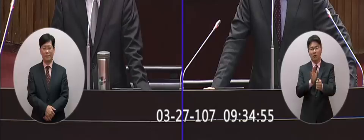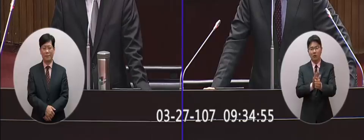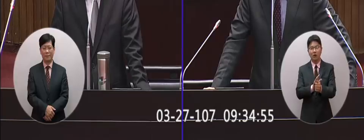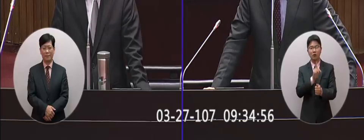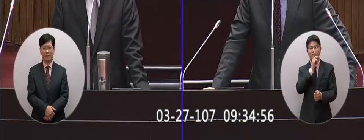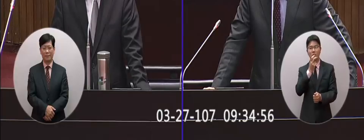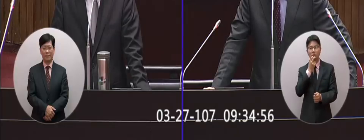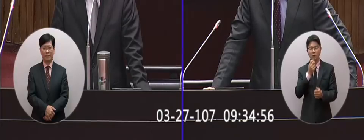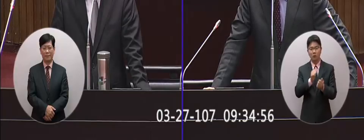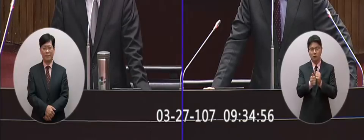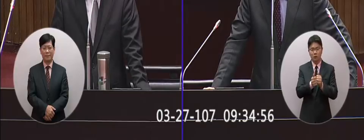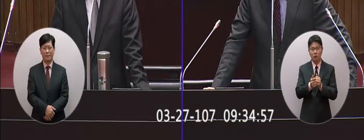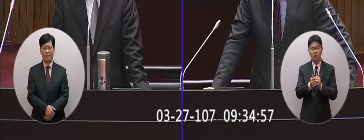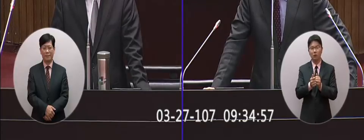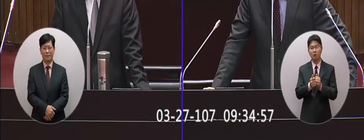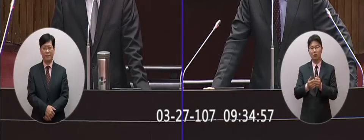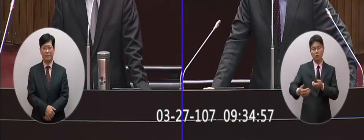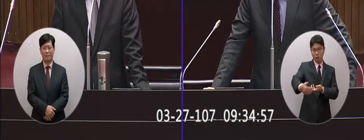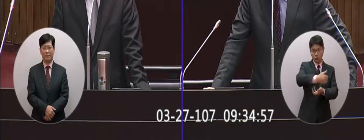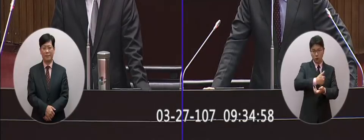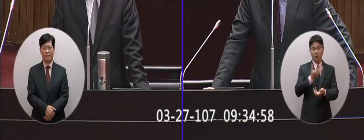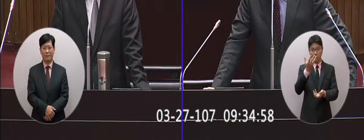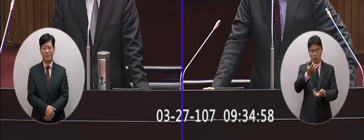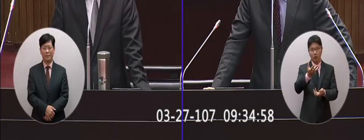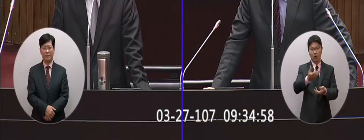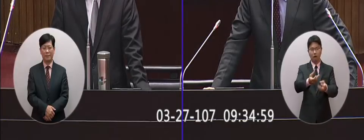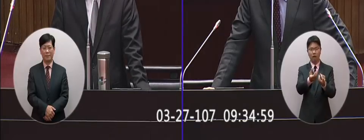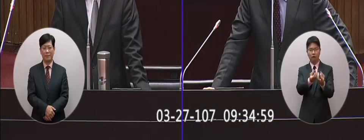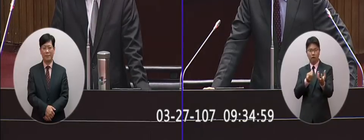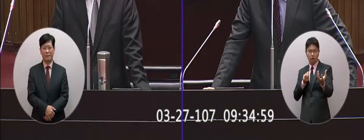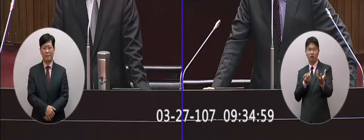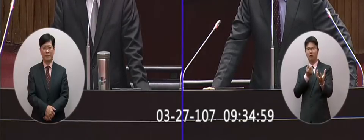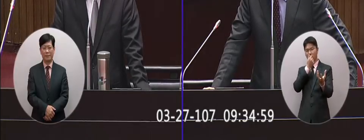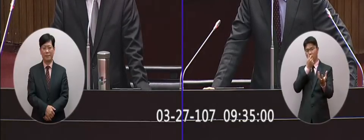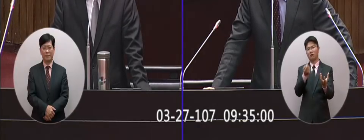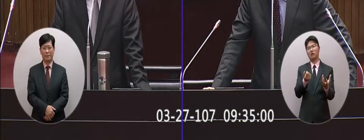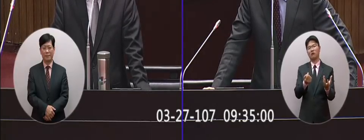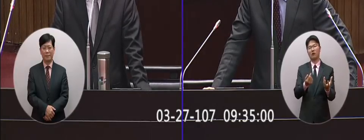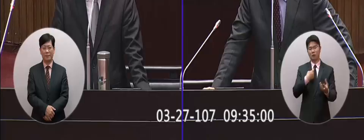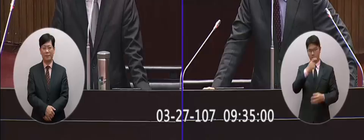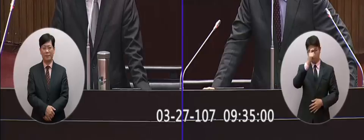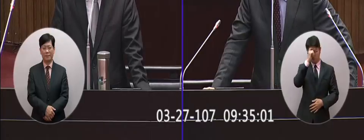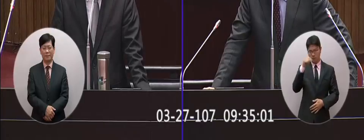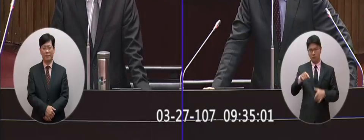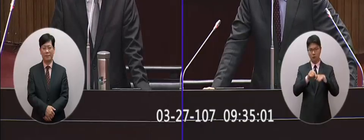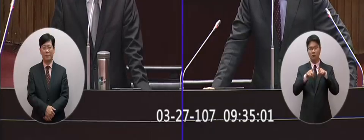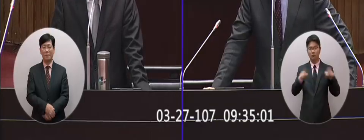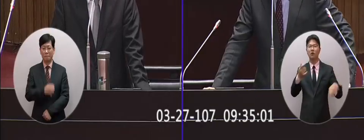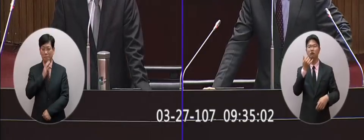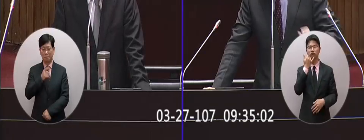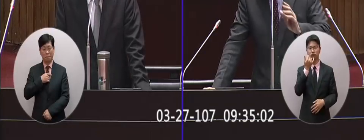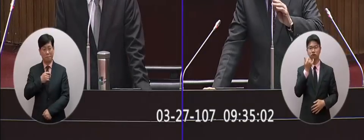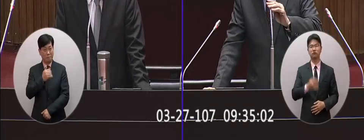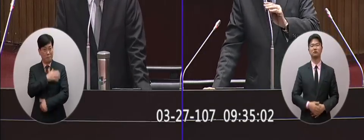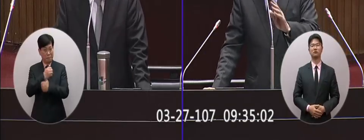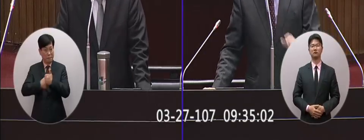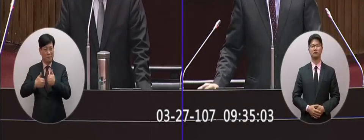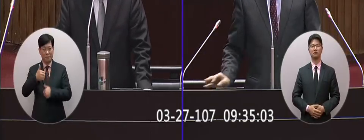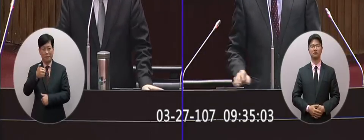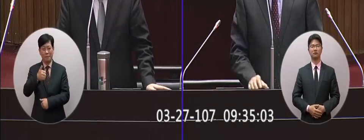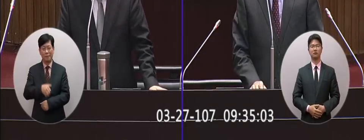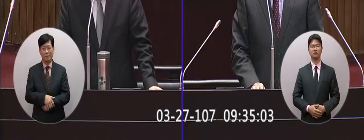收，但是分配的很少。这边我希望得到公平合理的分配。 是，陈委员，感谢你